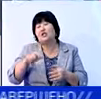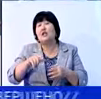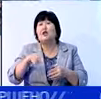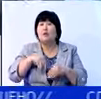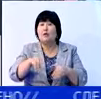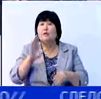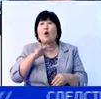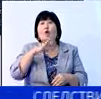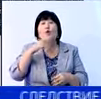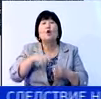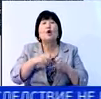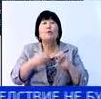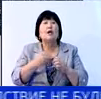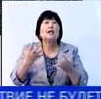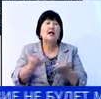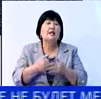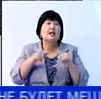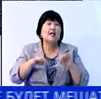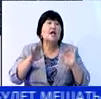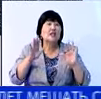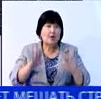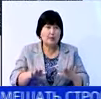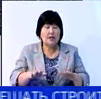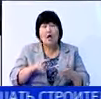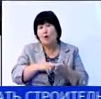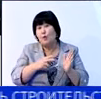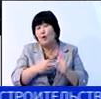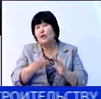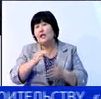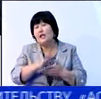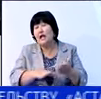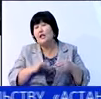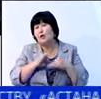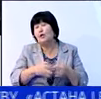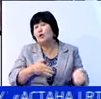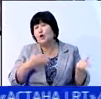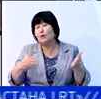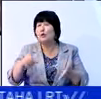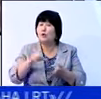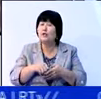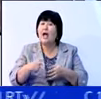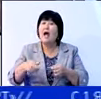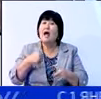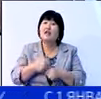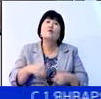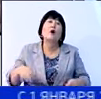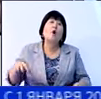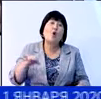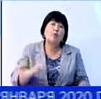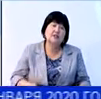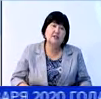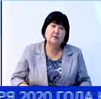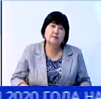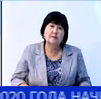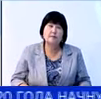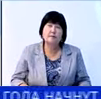Таким образом, многие проблемы нашли решение на месте. Планируется и далее проводить приемы с участием акима области. Кристина